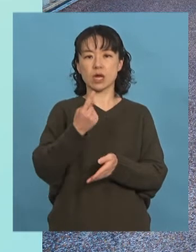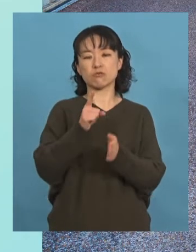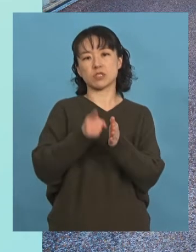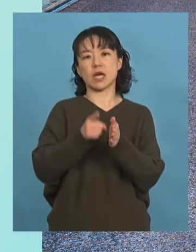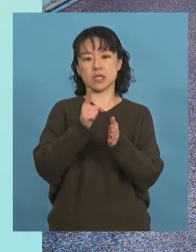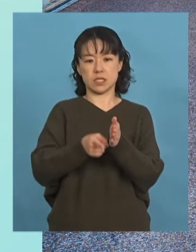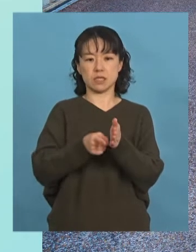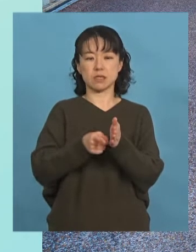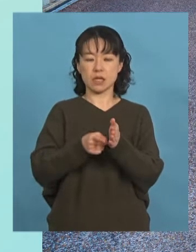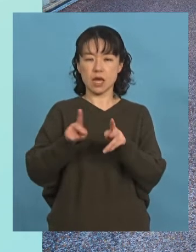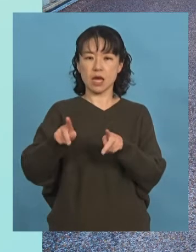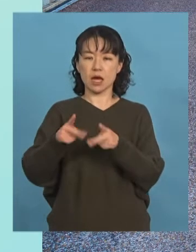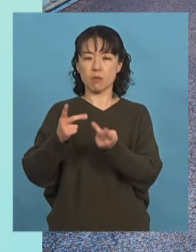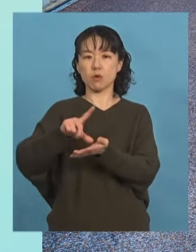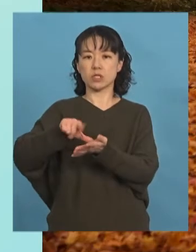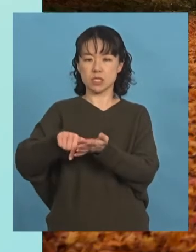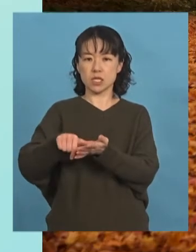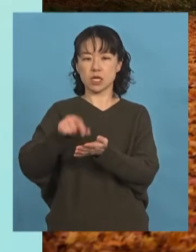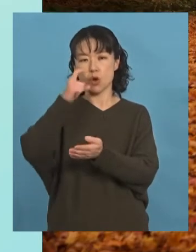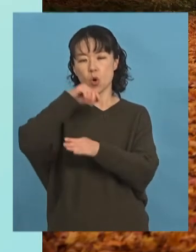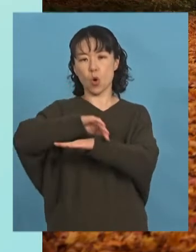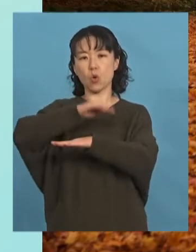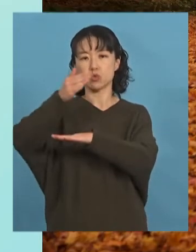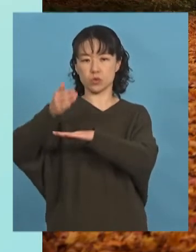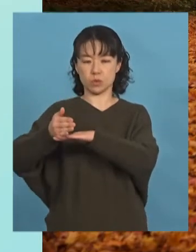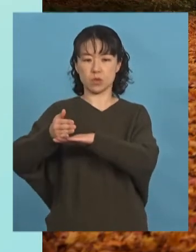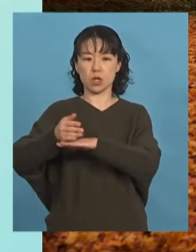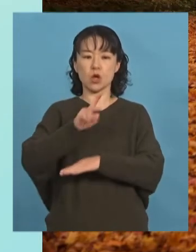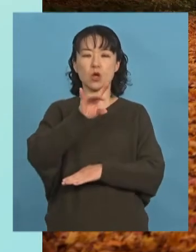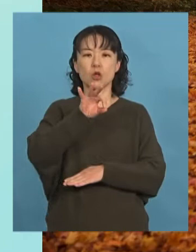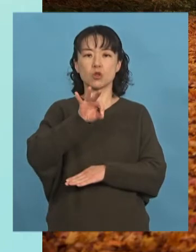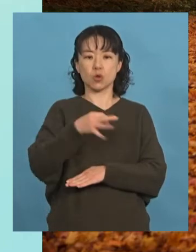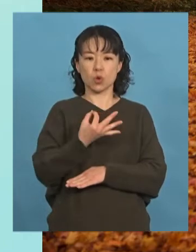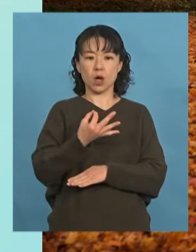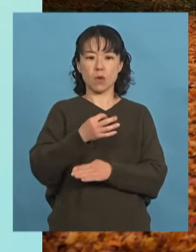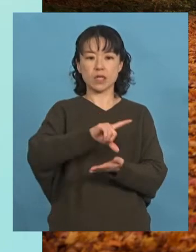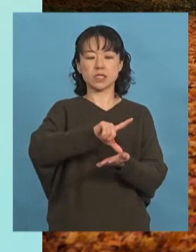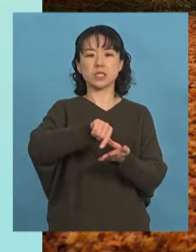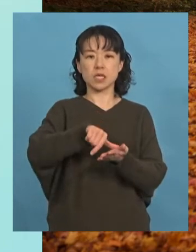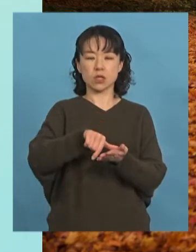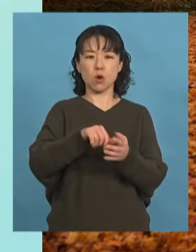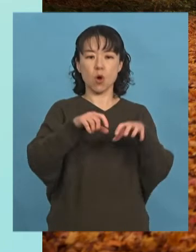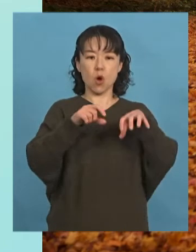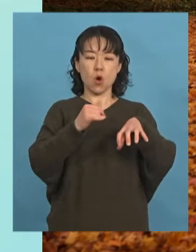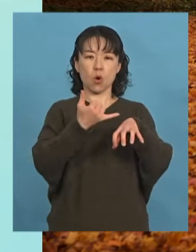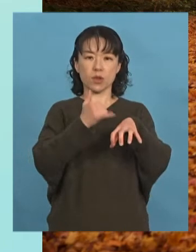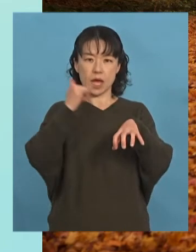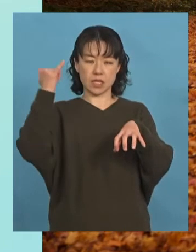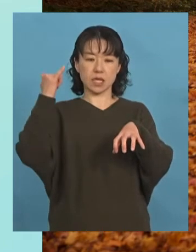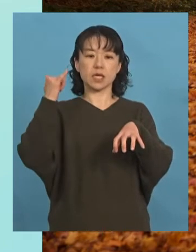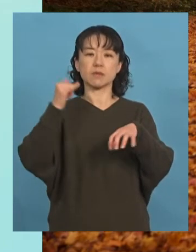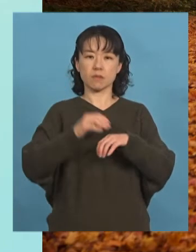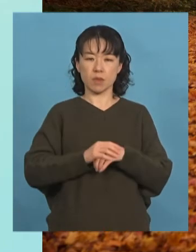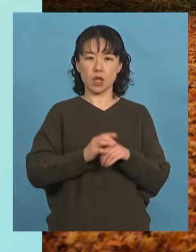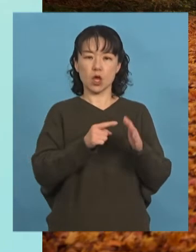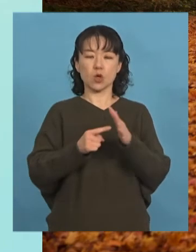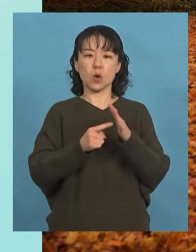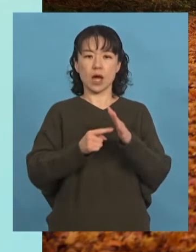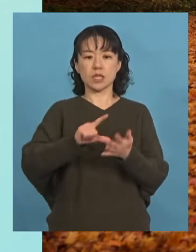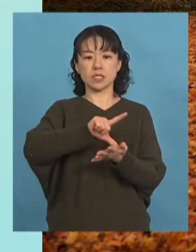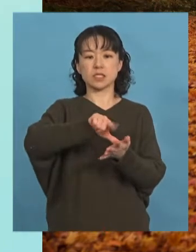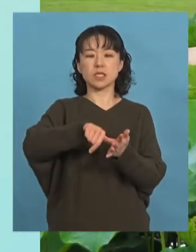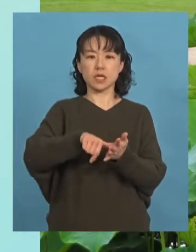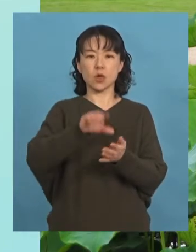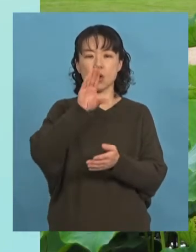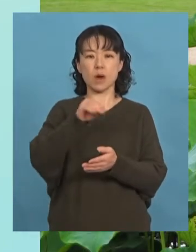寺、蒲生地域の古墳、能登川地域に残る古代遺跡、妖怪地地域の万葉文